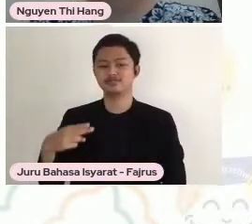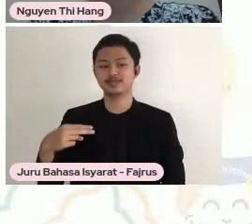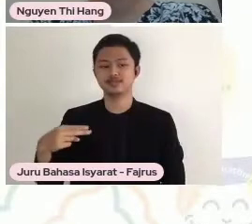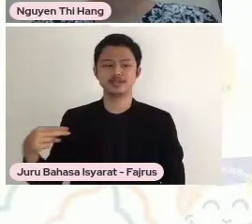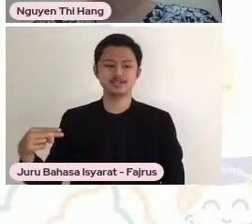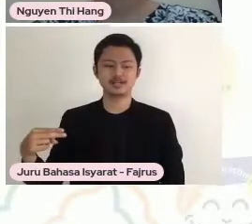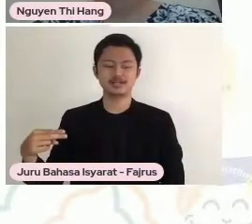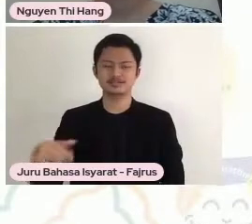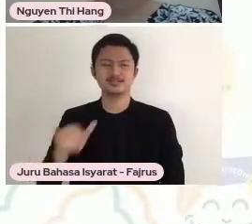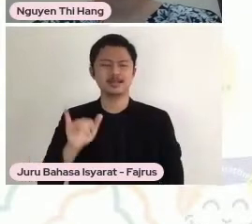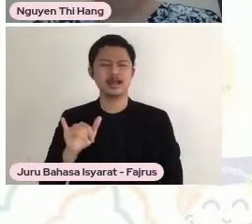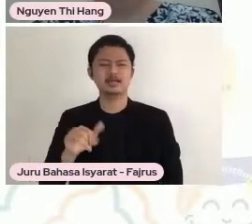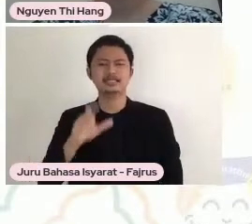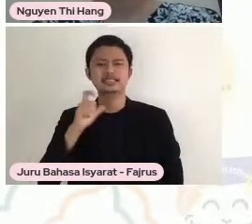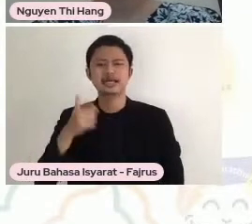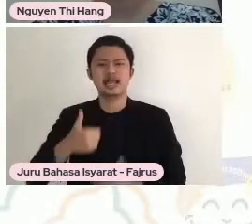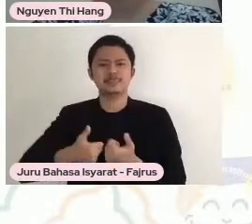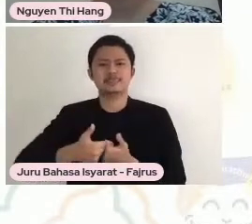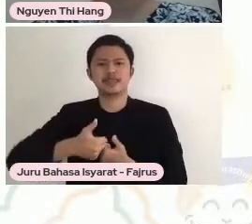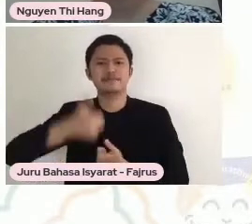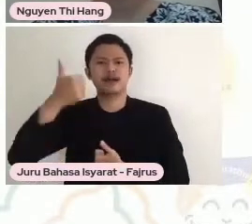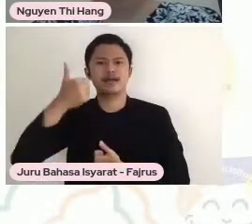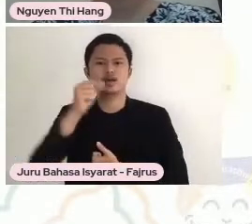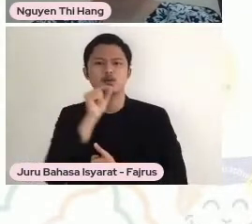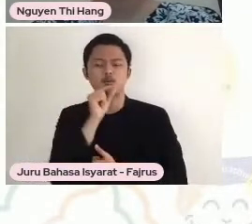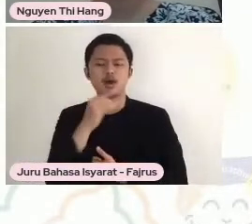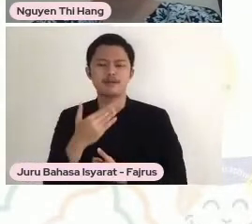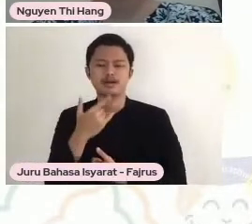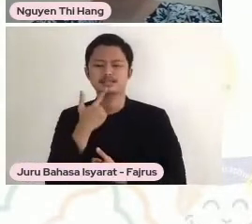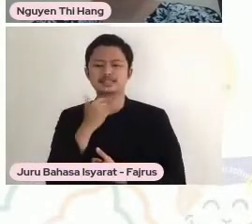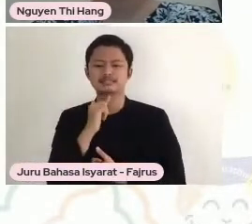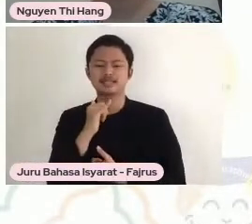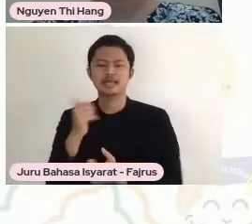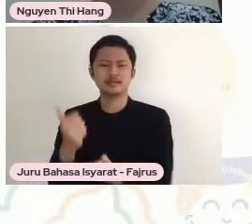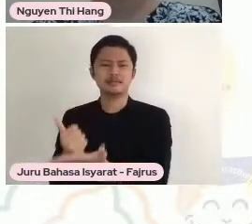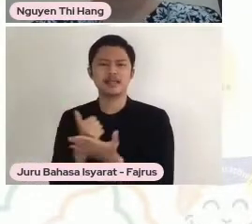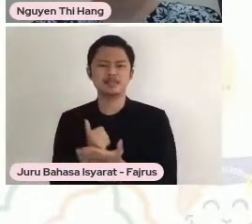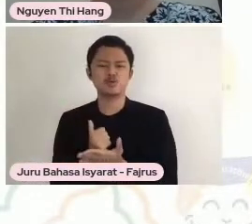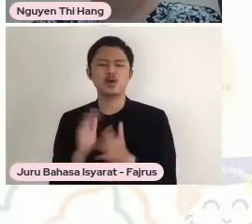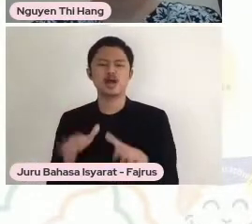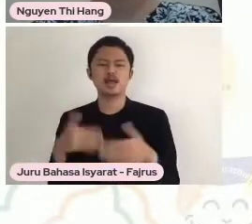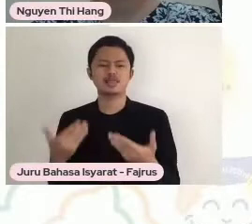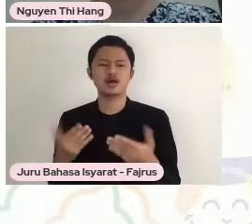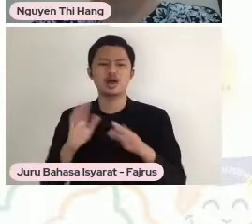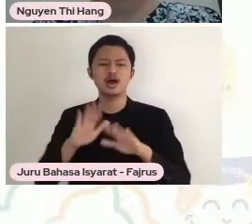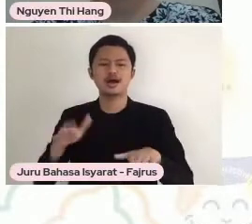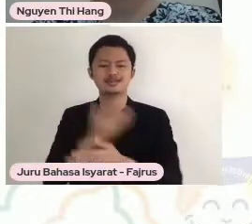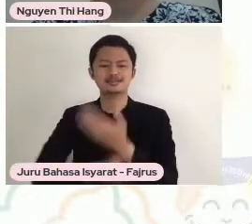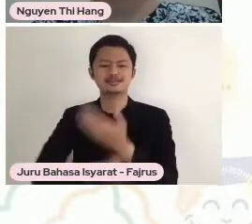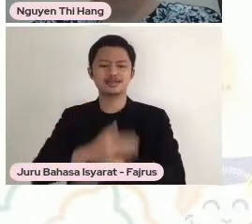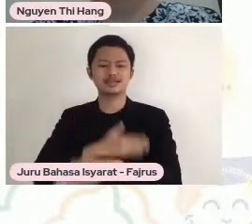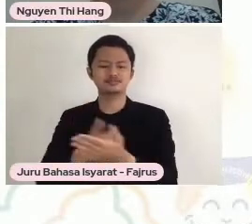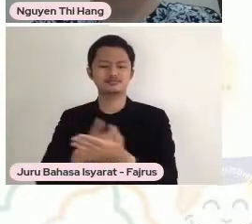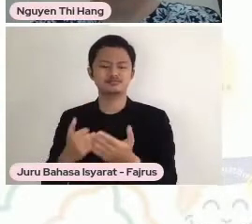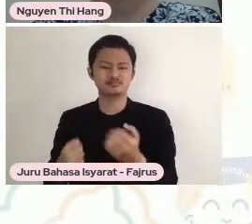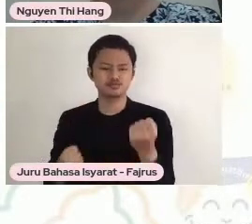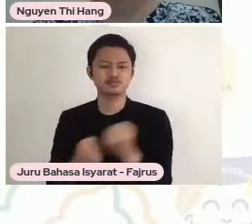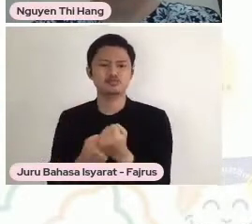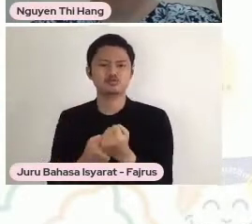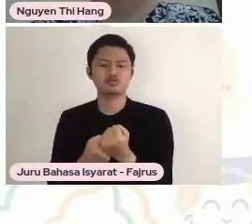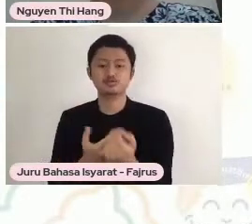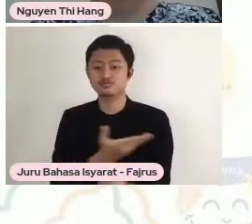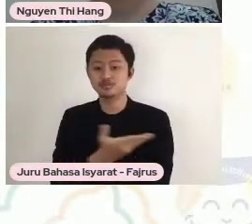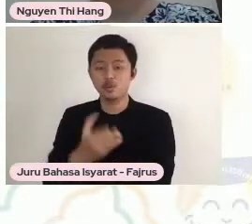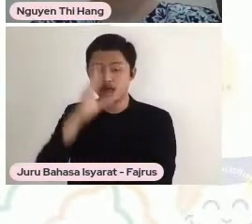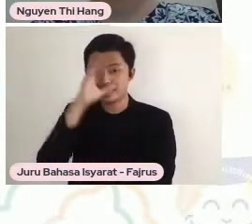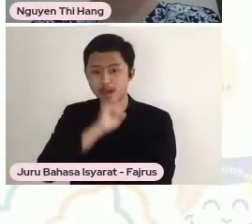terbaik ya. Untuk membantu atau mendukung anak berkebutuhan, karena seperti yang diketahui oleh sahabat luar biasa,